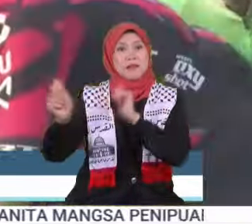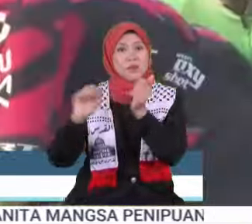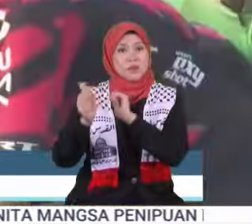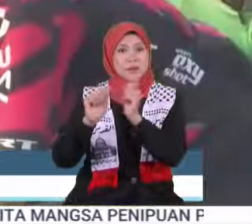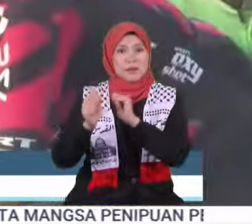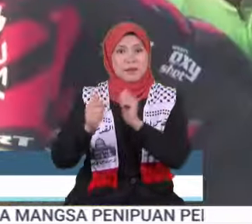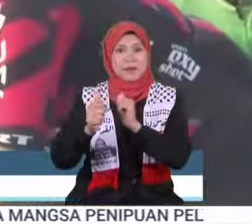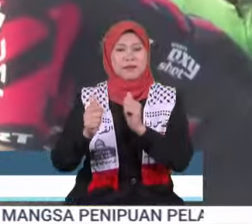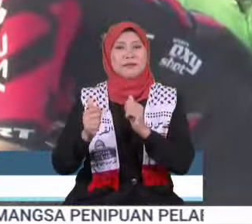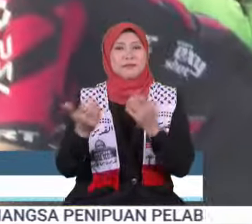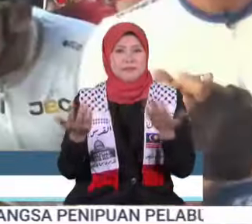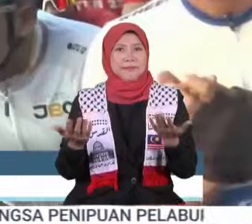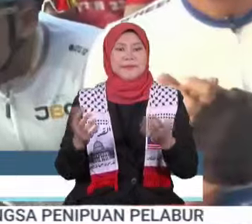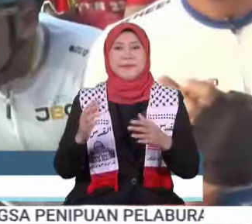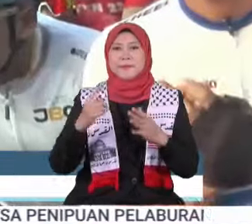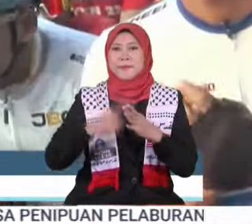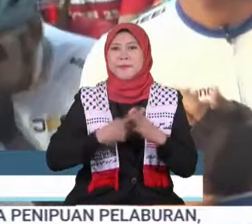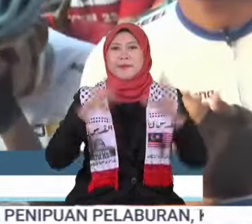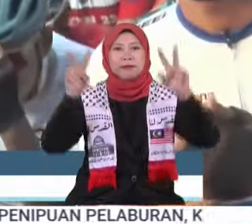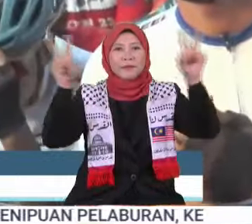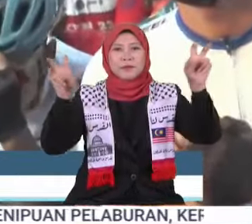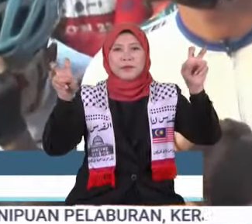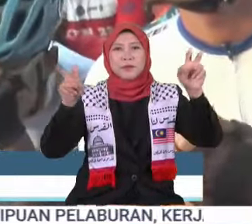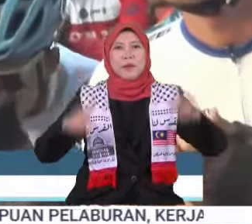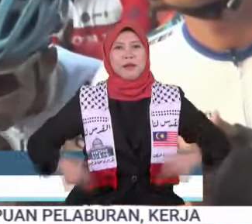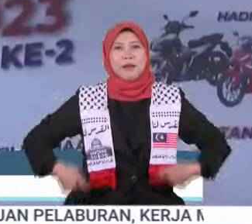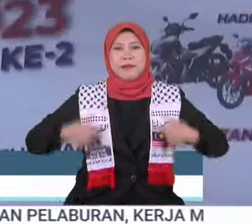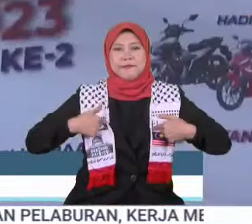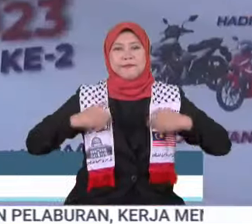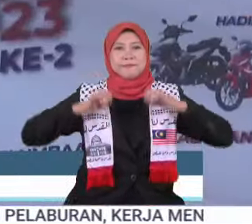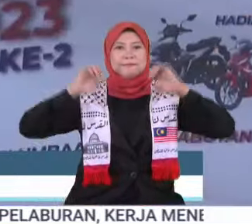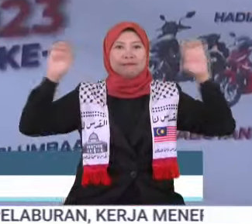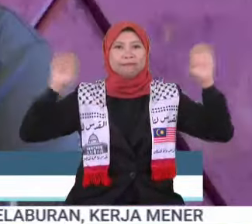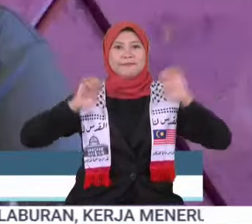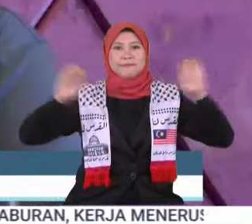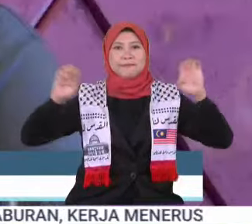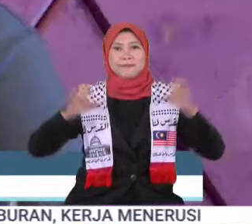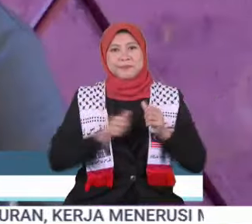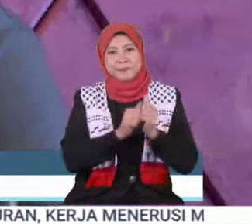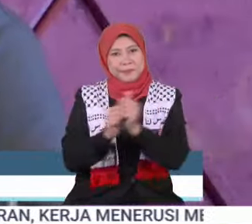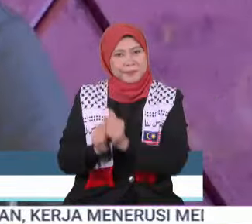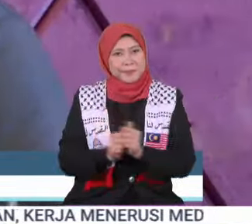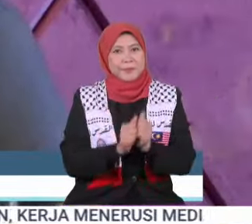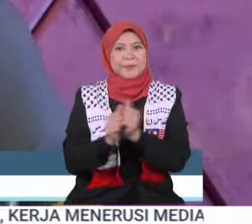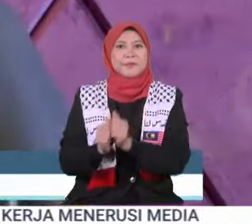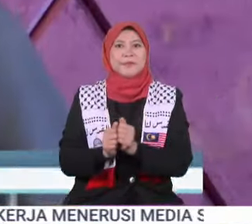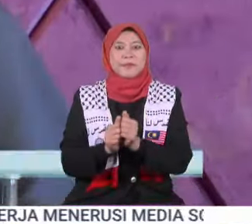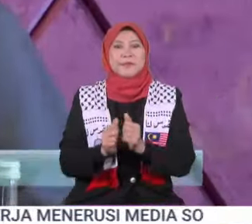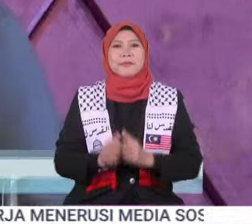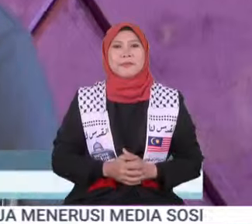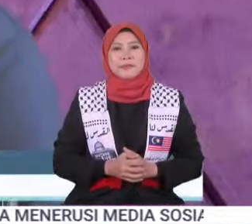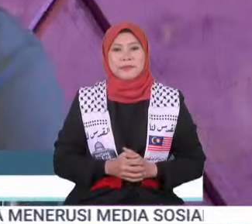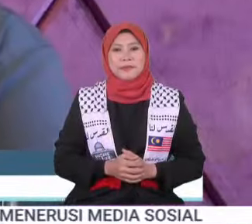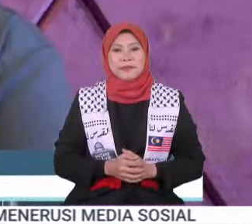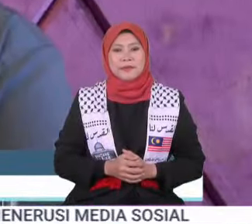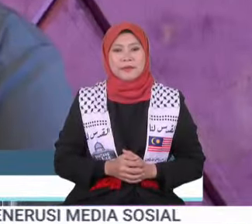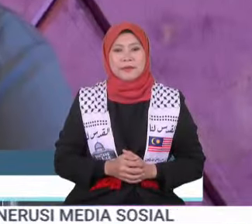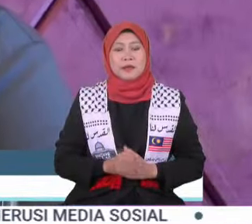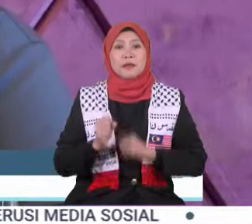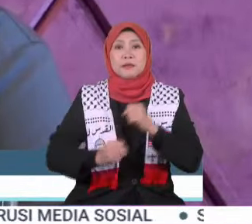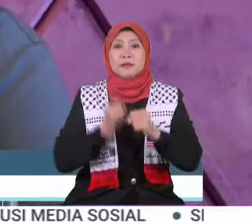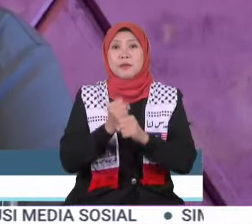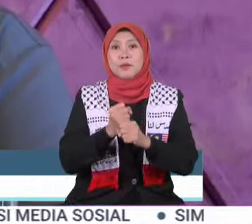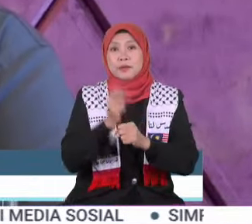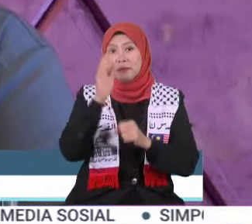dihimpunkan sepanjang bulan itu dengan tema let Fit together dia dalam Siri t Melaka